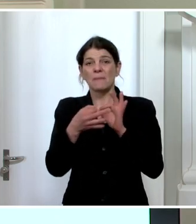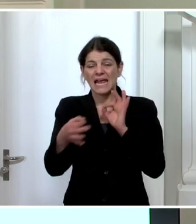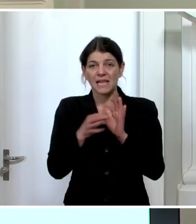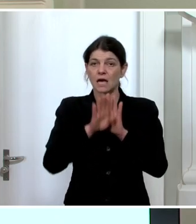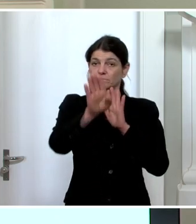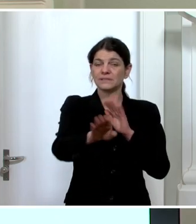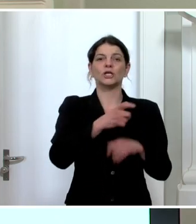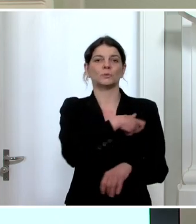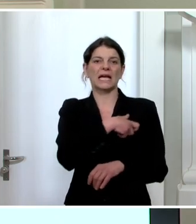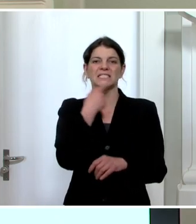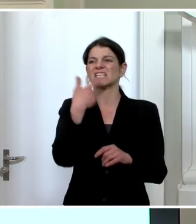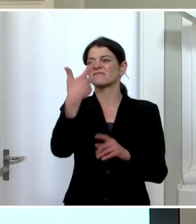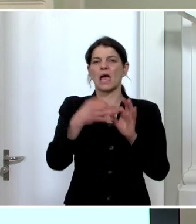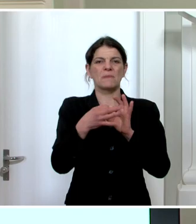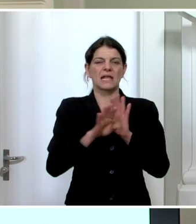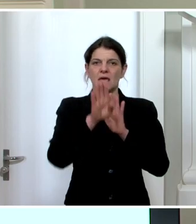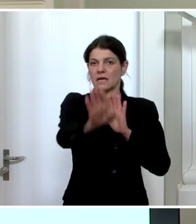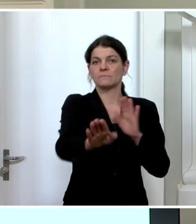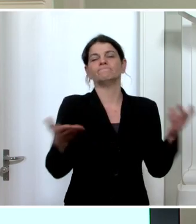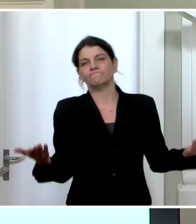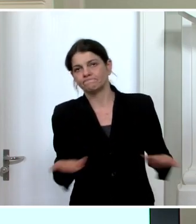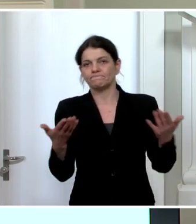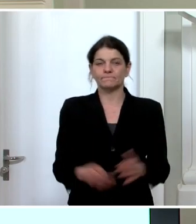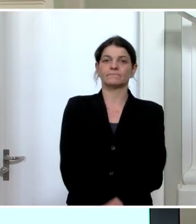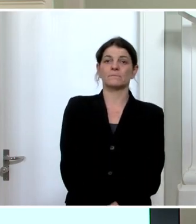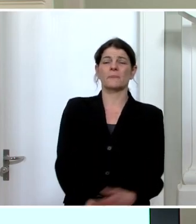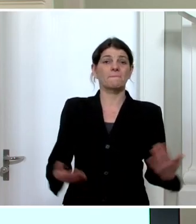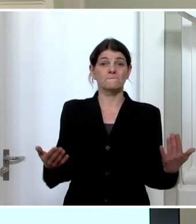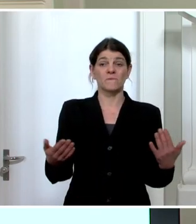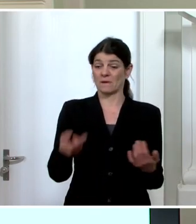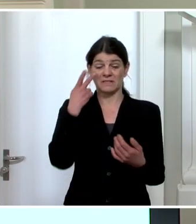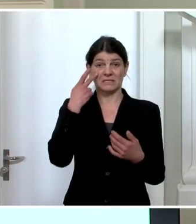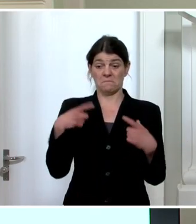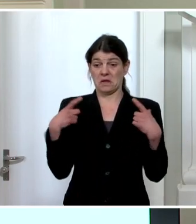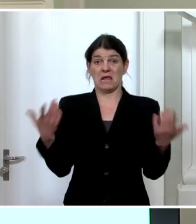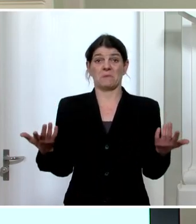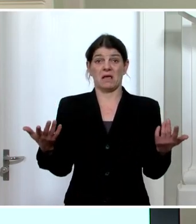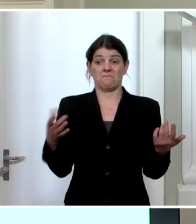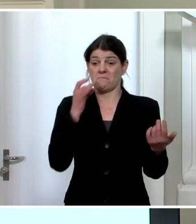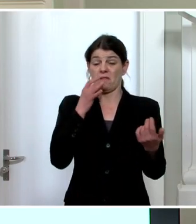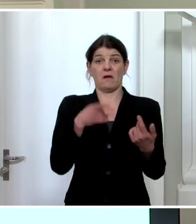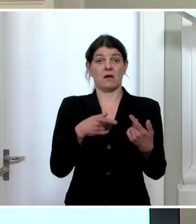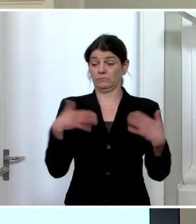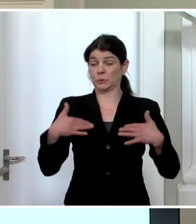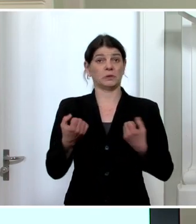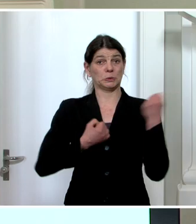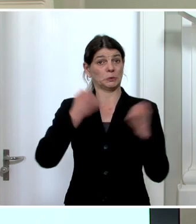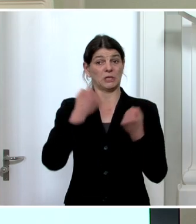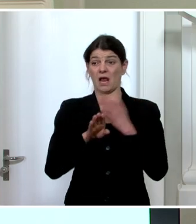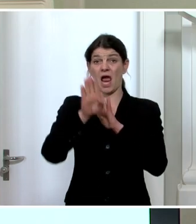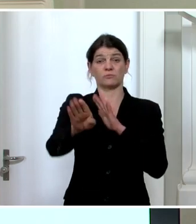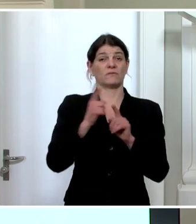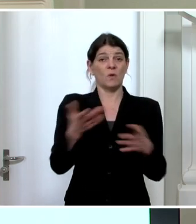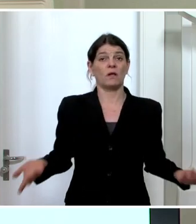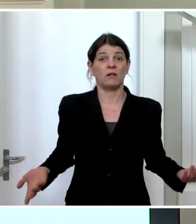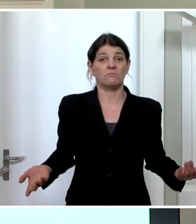wir empfehlen 2 Meter. Also, aber ja, man sieht im Leben, im täglichen Leben, wie schwer es ist, diesen Abstand einzuhalten. Wir